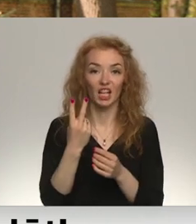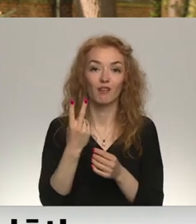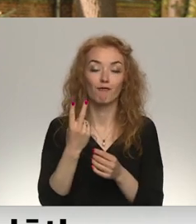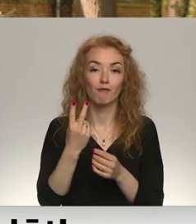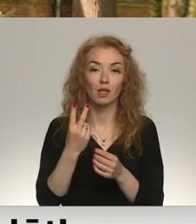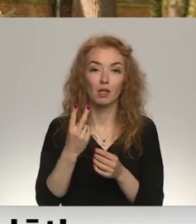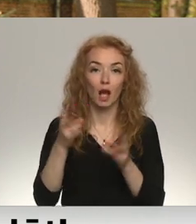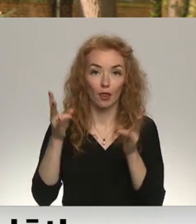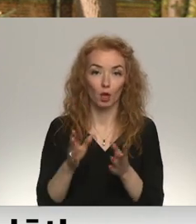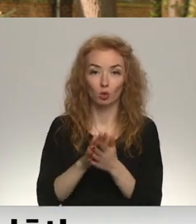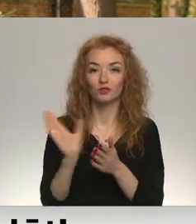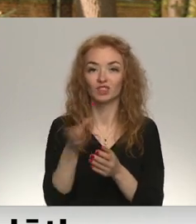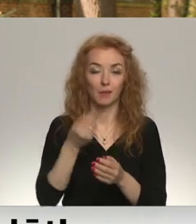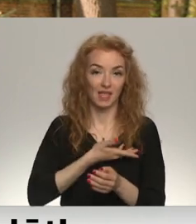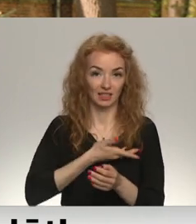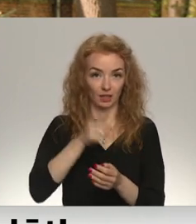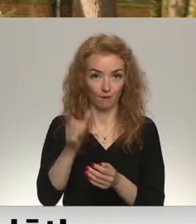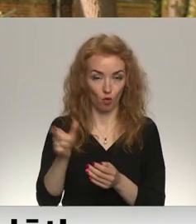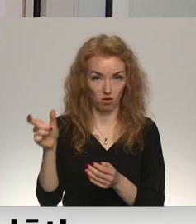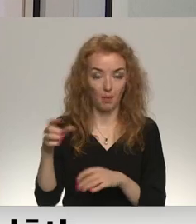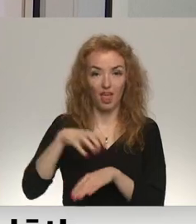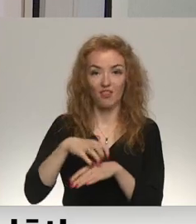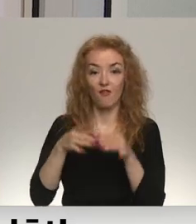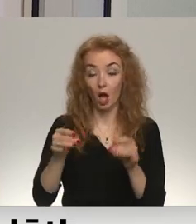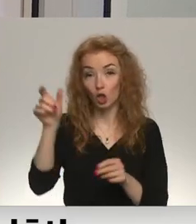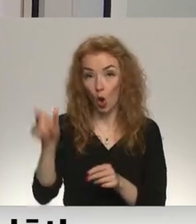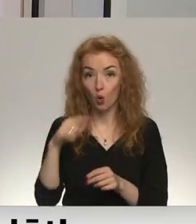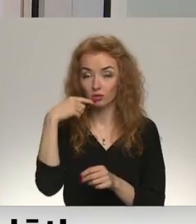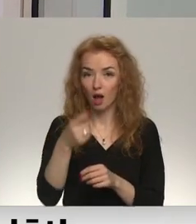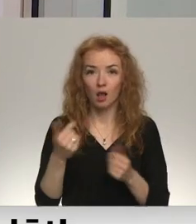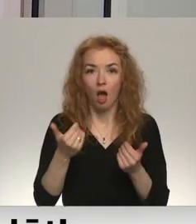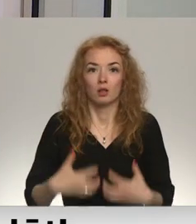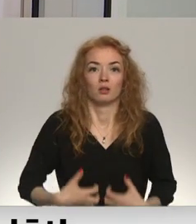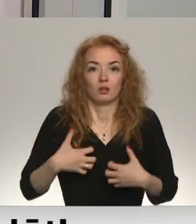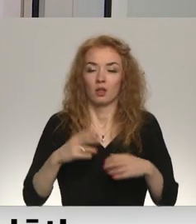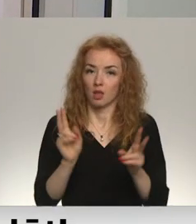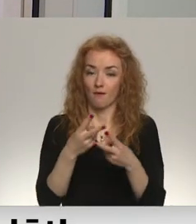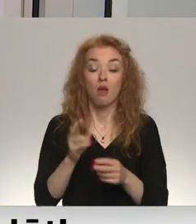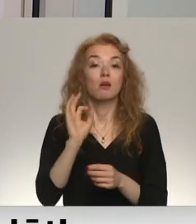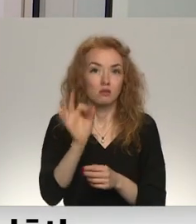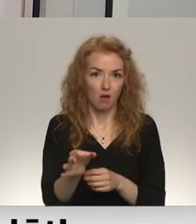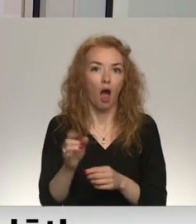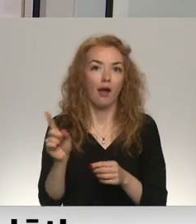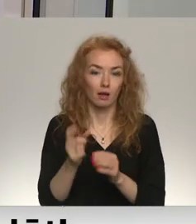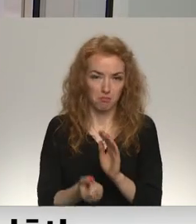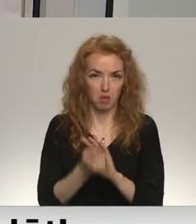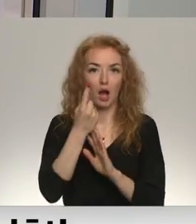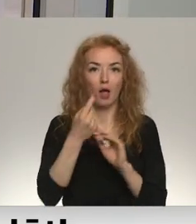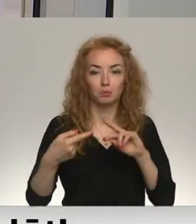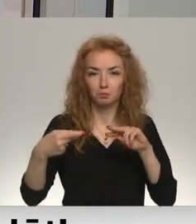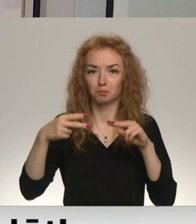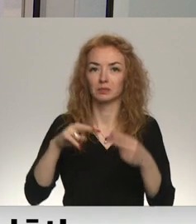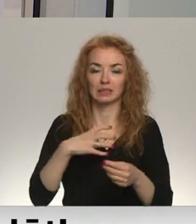visiem iedzīvotājiem. Infektologs Jurijs Perevoščikovs uzsver, ka panikai nav pamata. Jā, ir notikusi transmisija, jeb